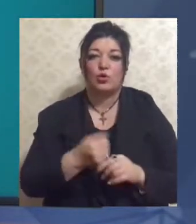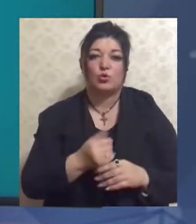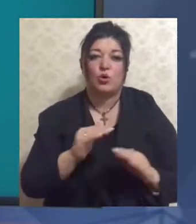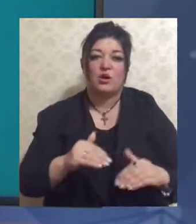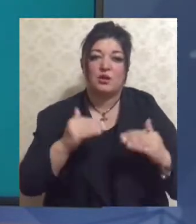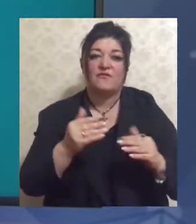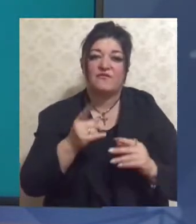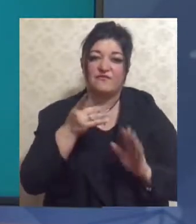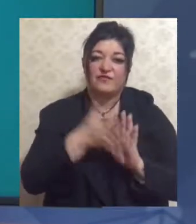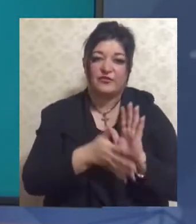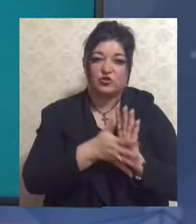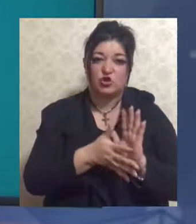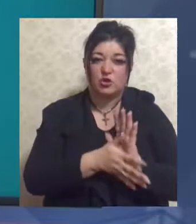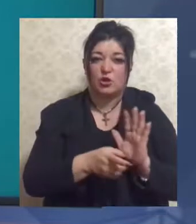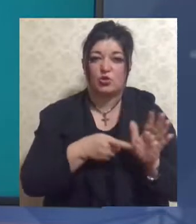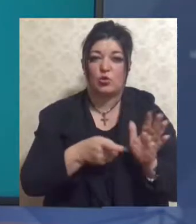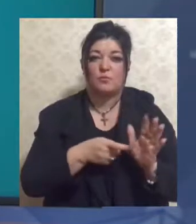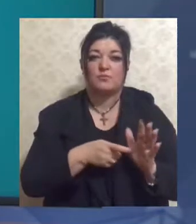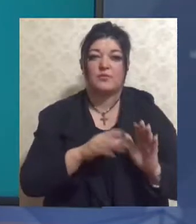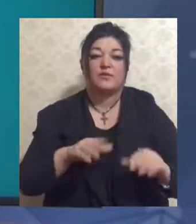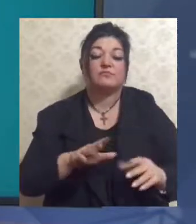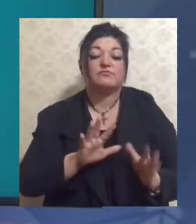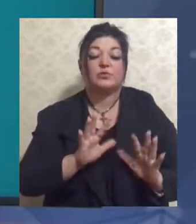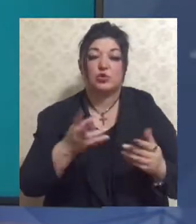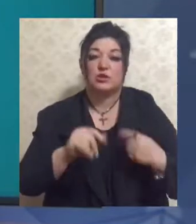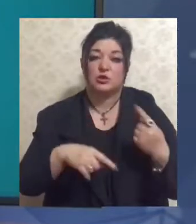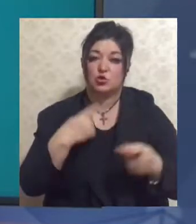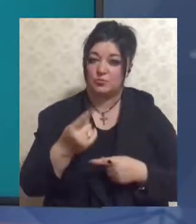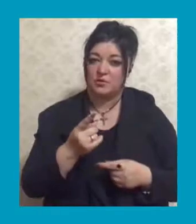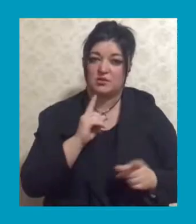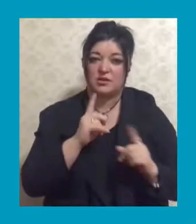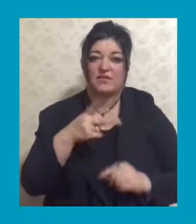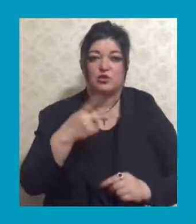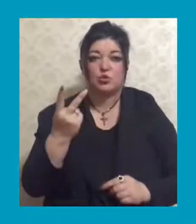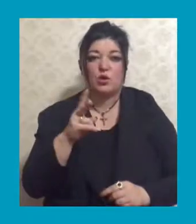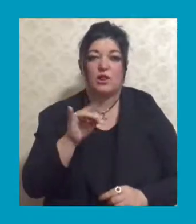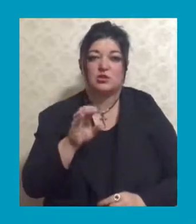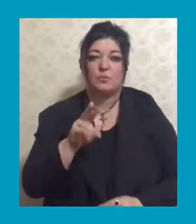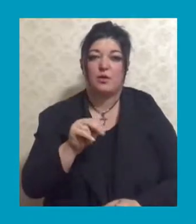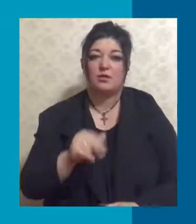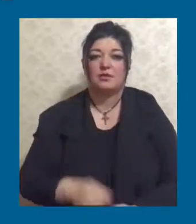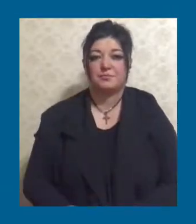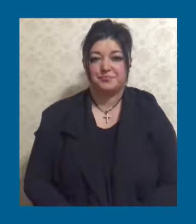доказів. Відбудеться це на наступному засіданні 22 листопада.